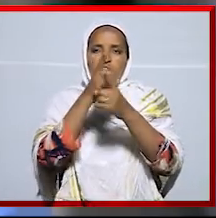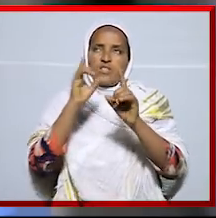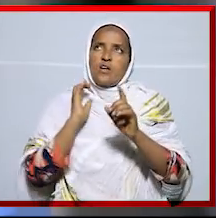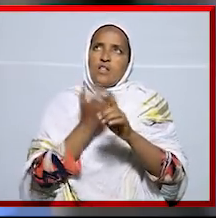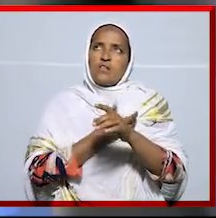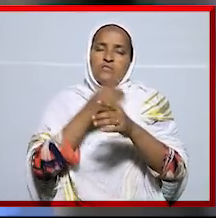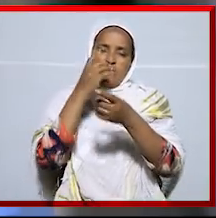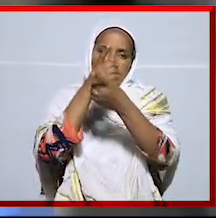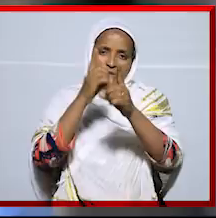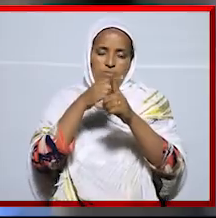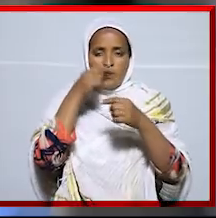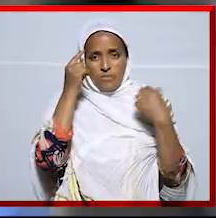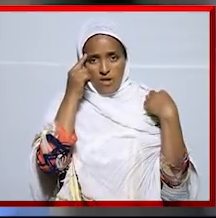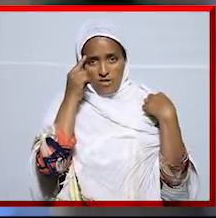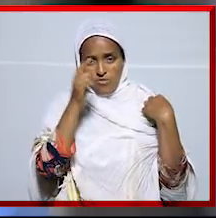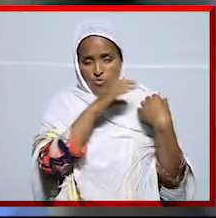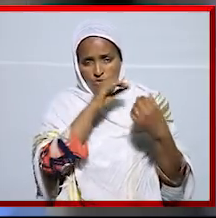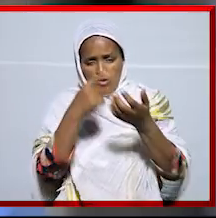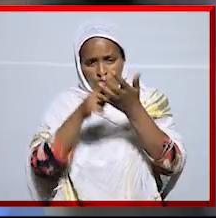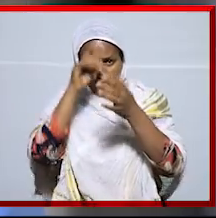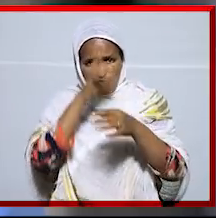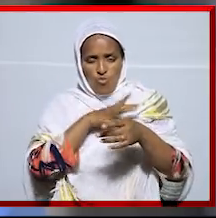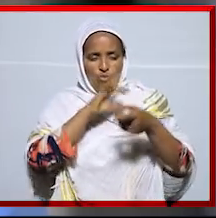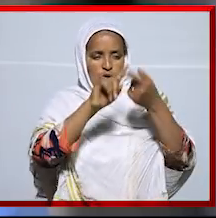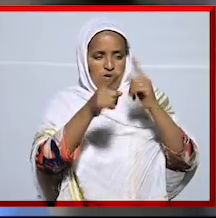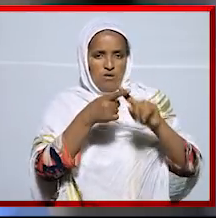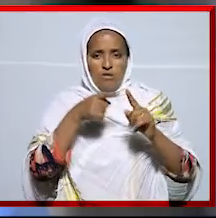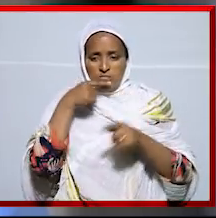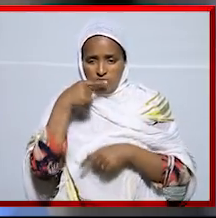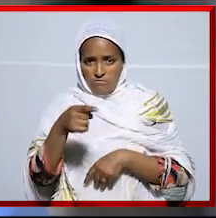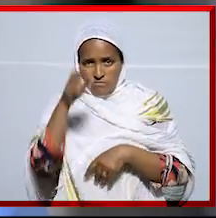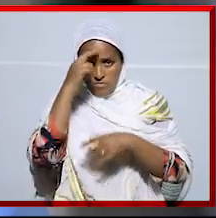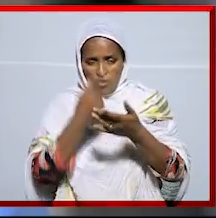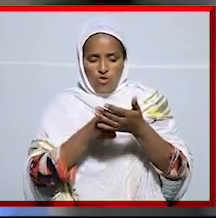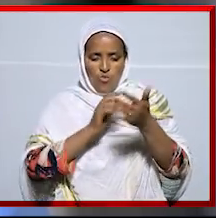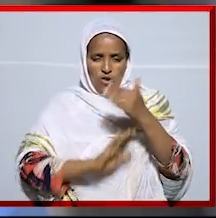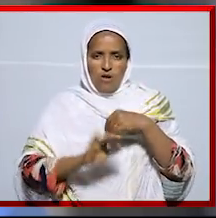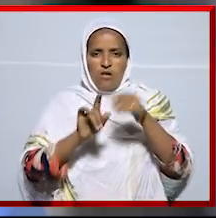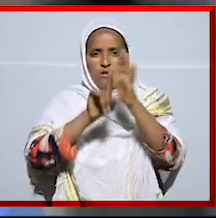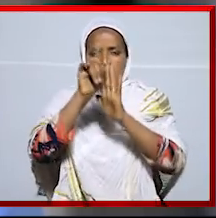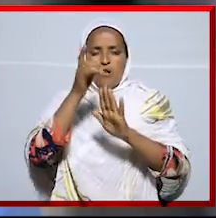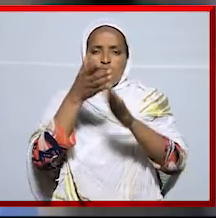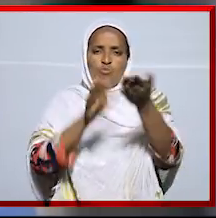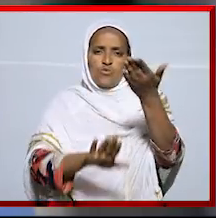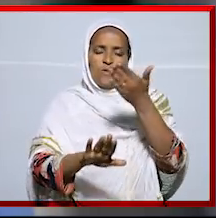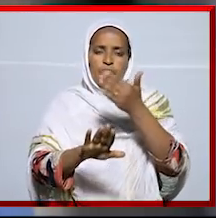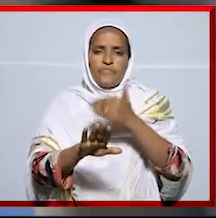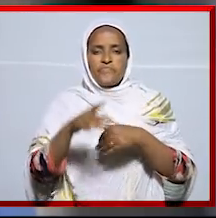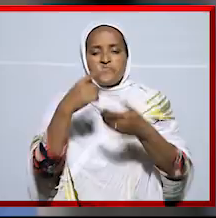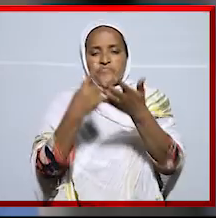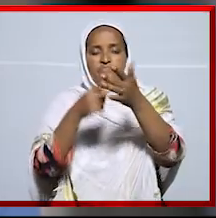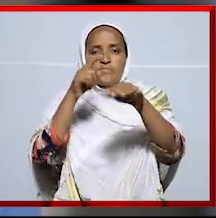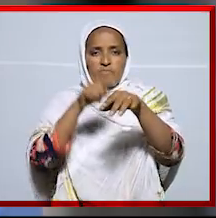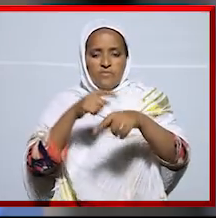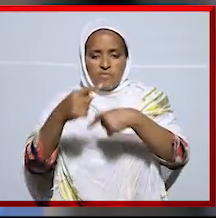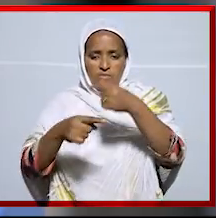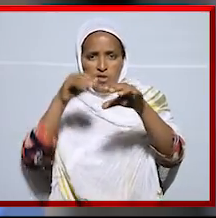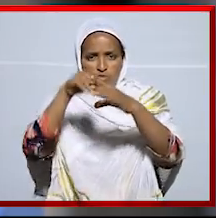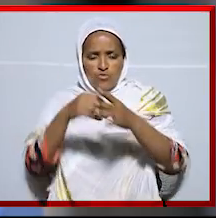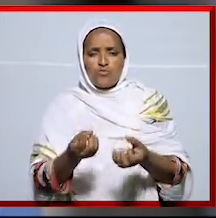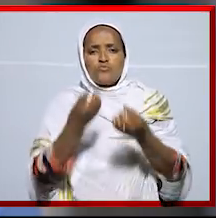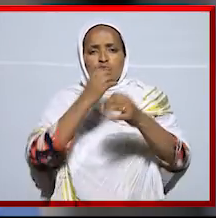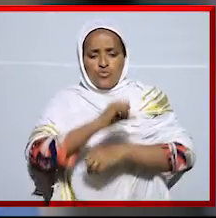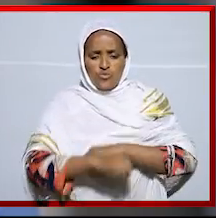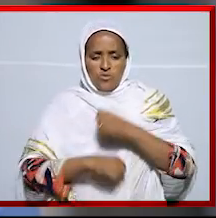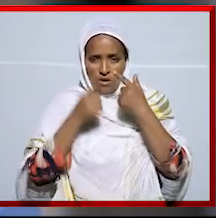እሱን የፈጣሪያችንን የፈጠረን ብለን ነው የምናስበው። እና ያው ሰው ልጅ ጓደኛዬ እንደተናገረችው ይወለዳል፣ ያድጋል፣ ይሞታል እና በዛን ጊዜ ሂደት ውስጥ